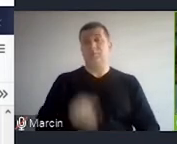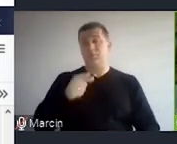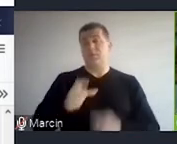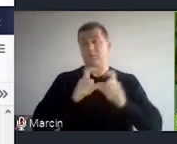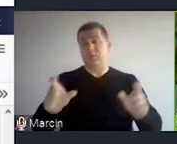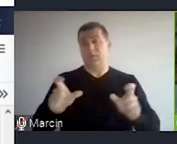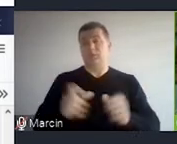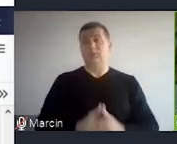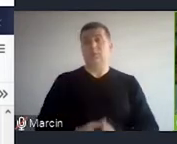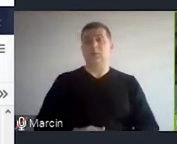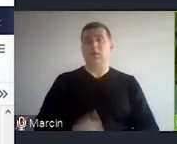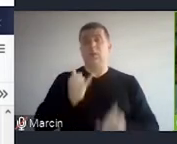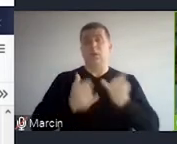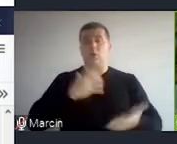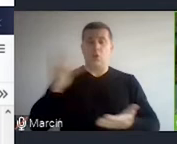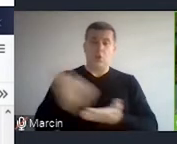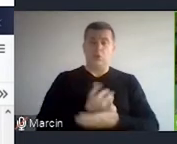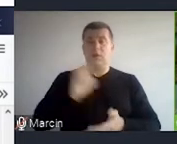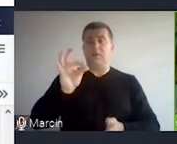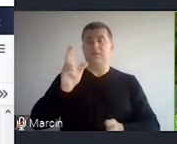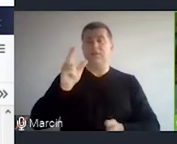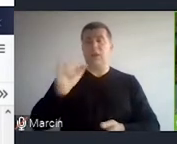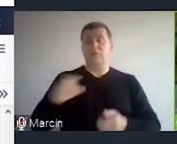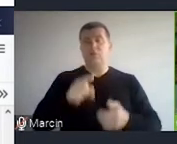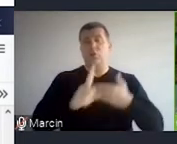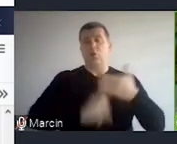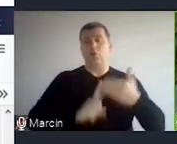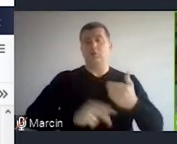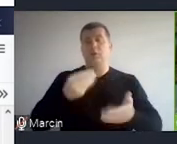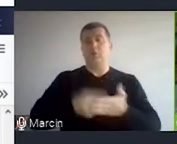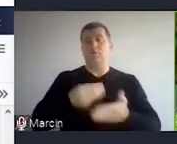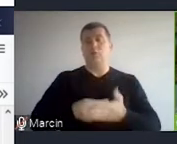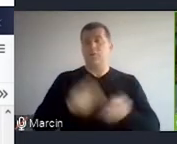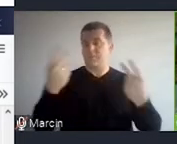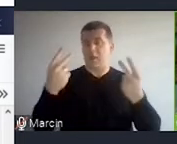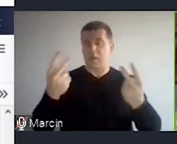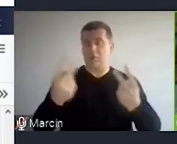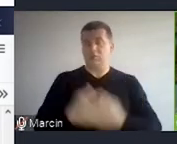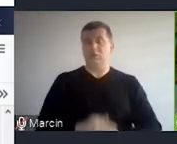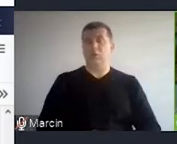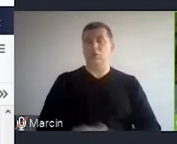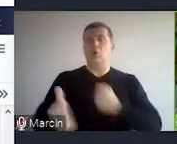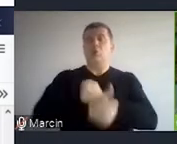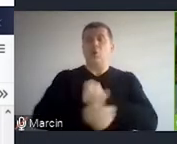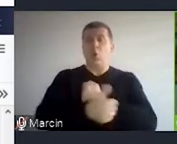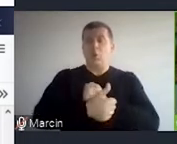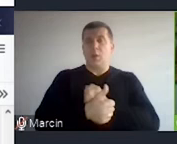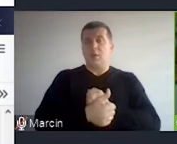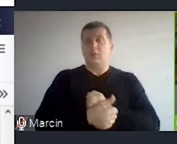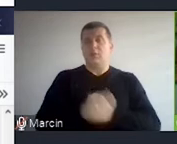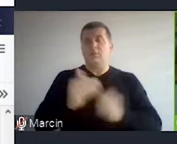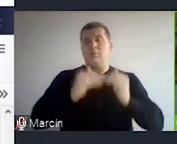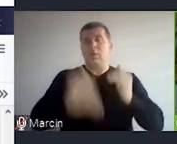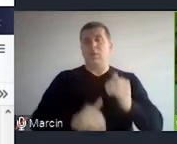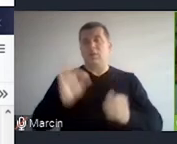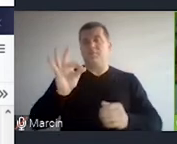kiedy osiągam wskaźnik, rozliczam kwotę. Co ważne, dokumentacja pod